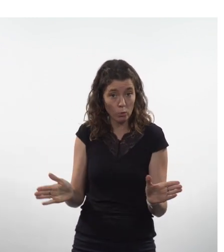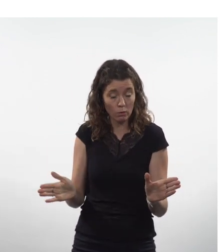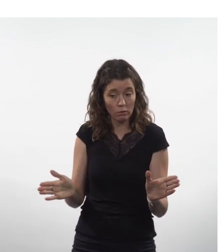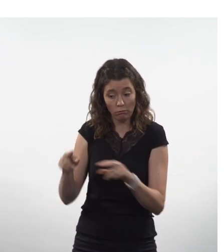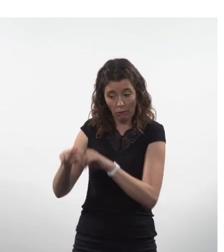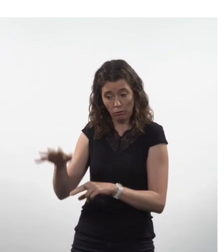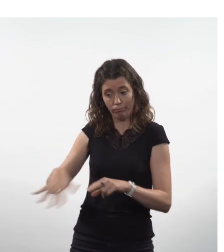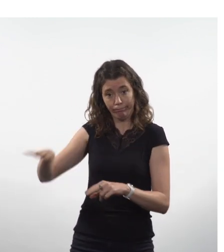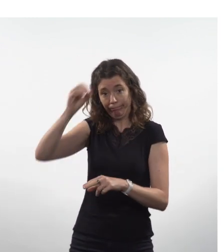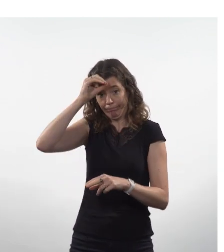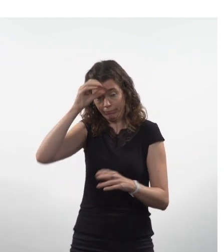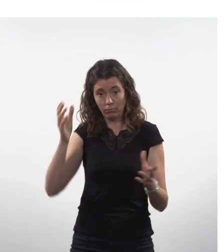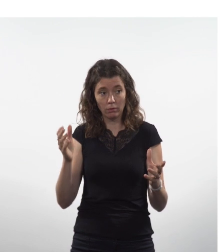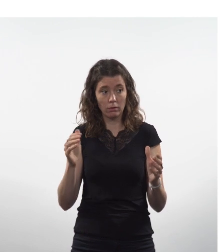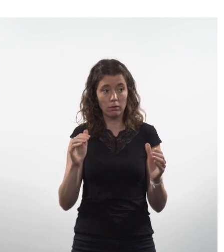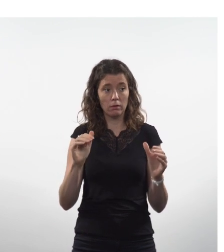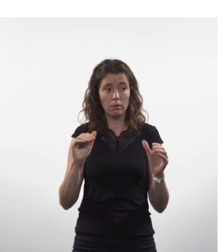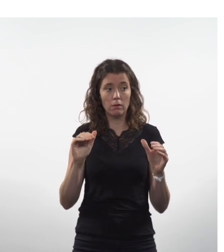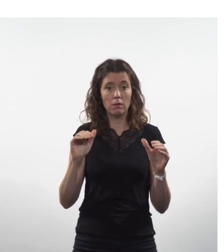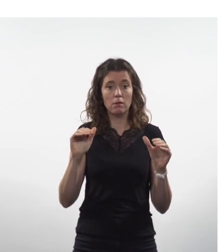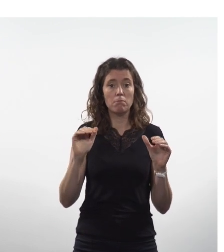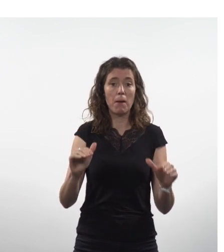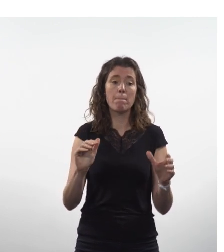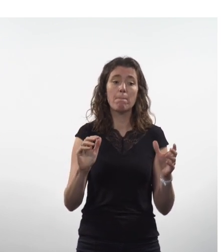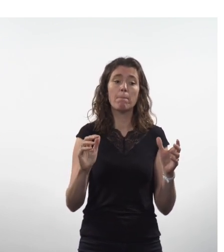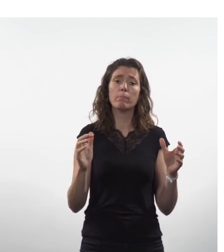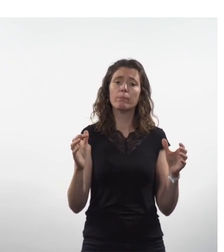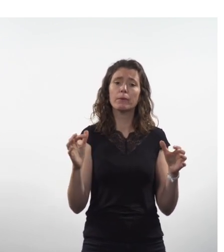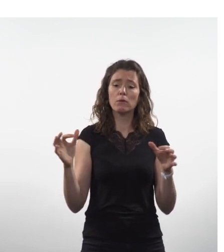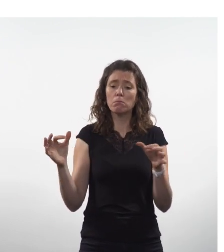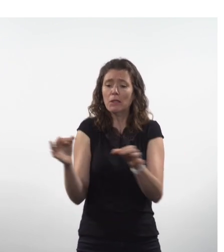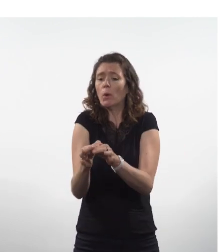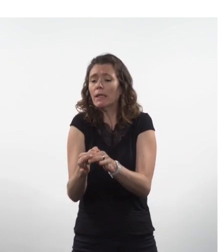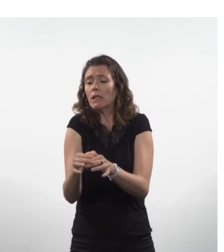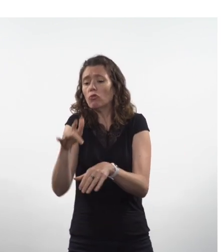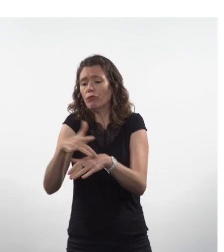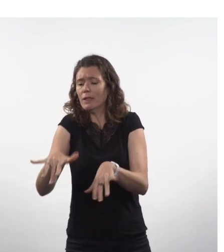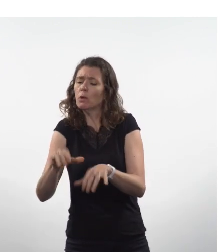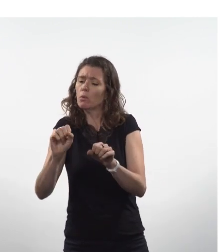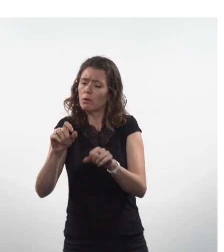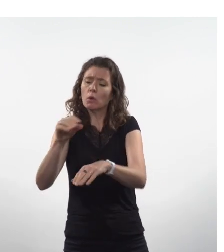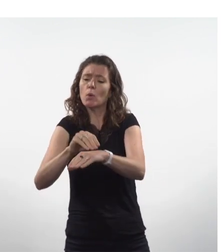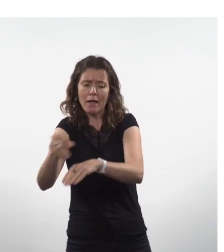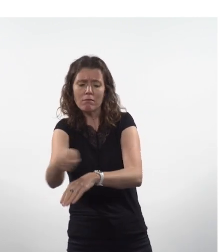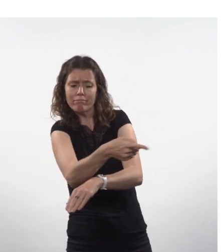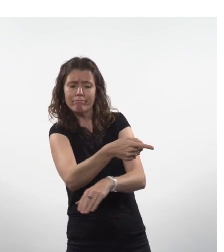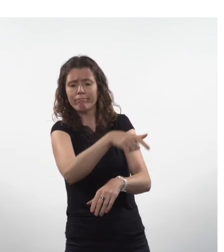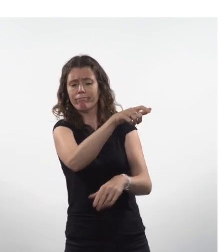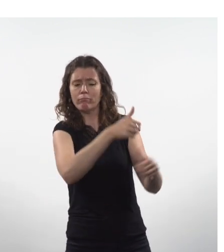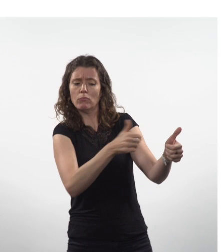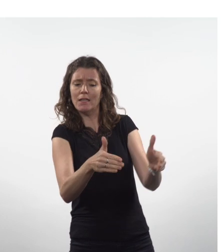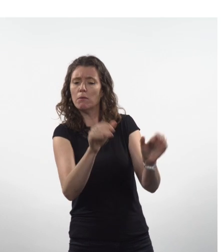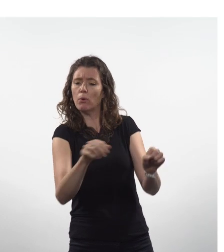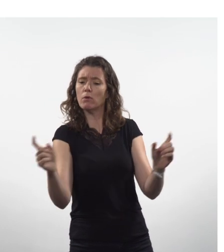ont quand même une minorité de ces professionnels qui ont envoyé, qui ont déjà orienté un patient sur dans des unités.